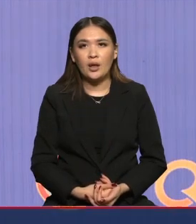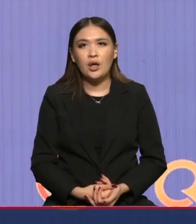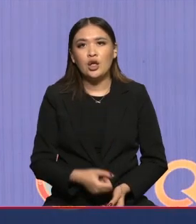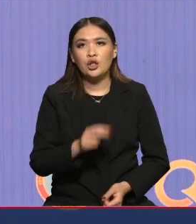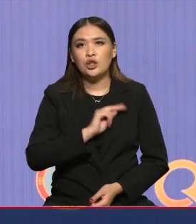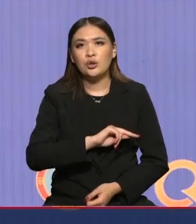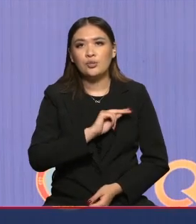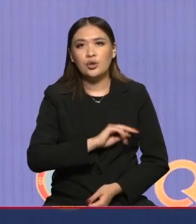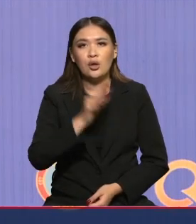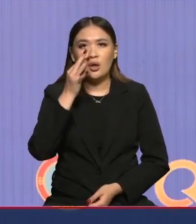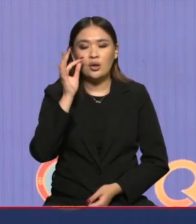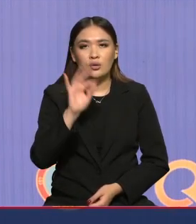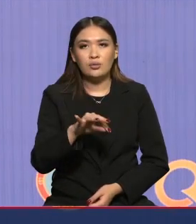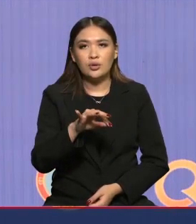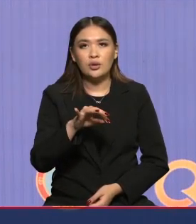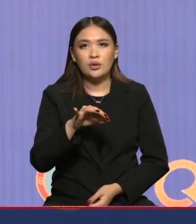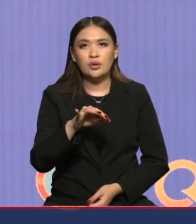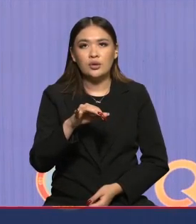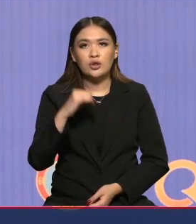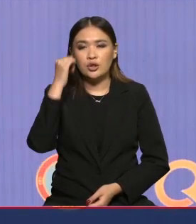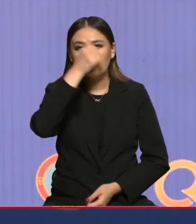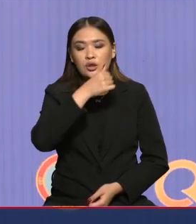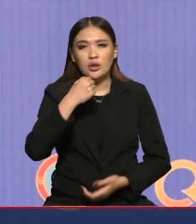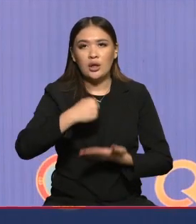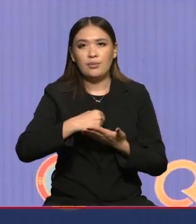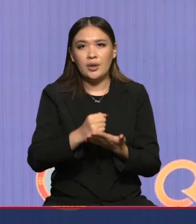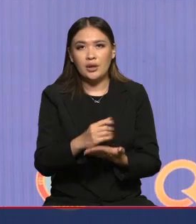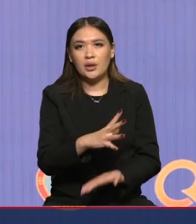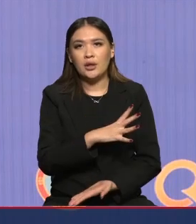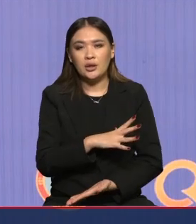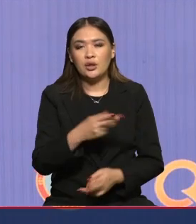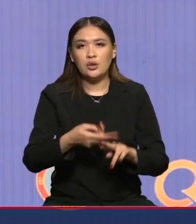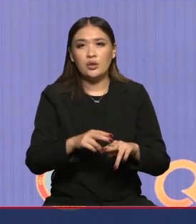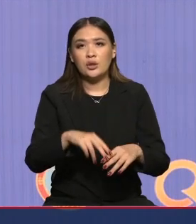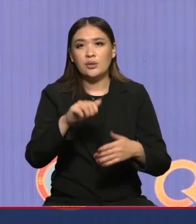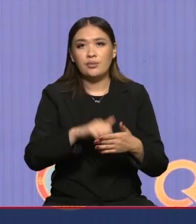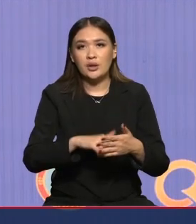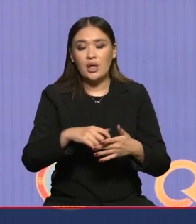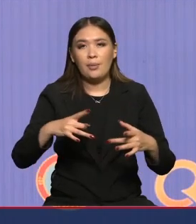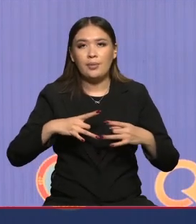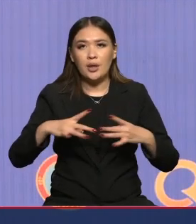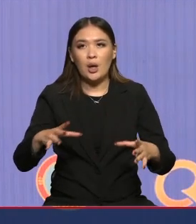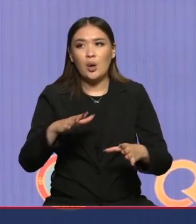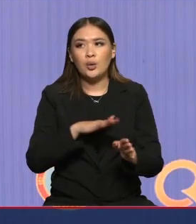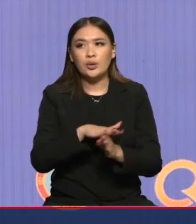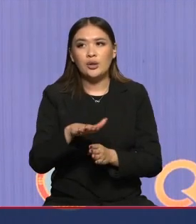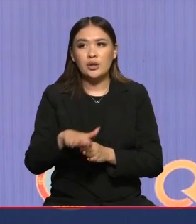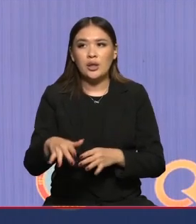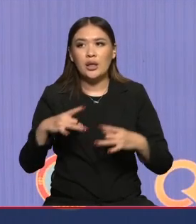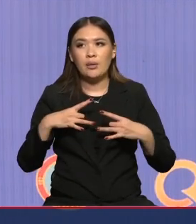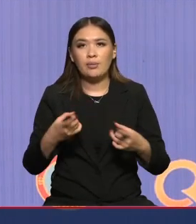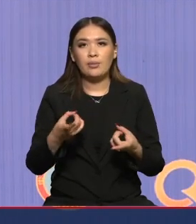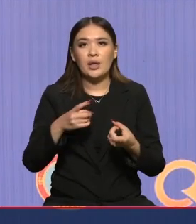жұмыс мамандар жылы болып белгіледі. Сол себеппен осы мерекені өткізіп, еңбек күніне